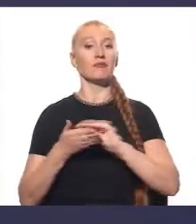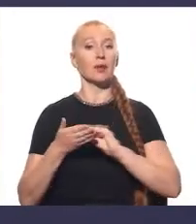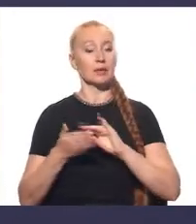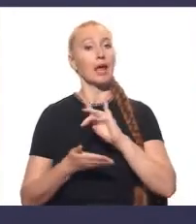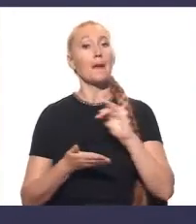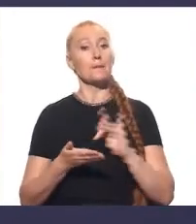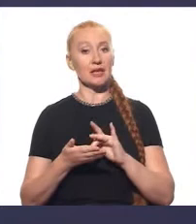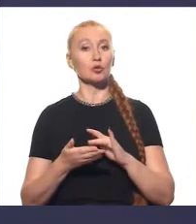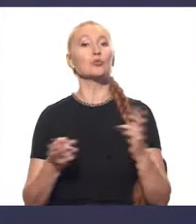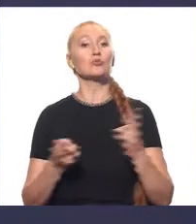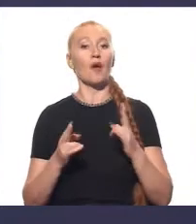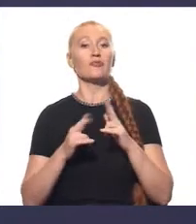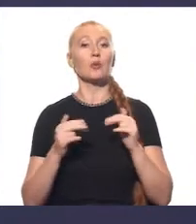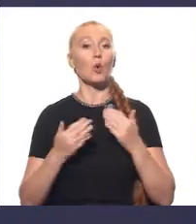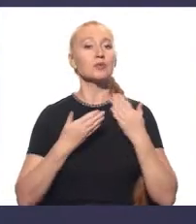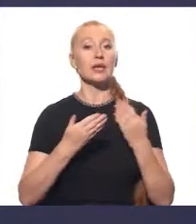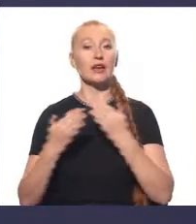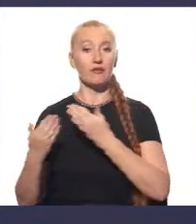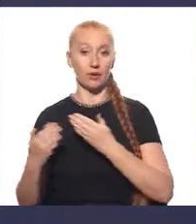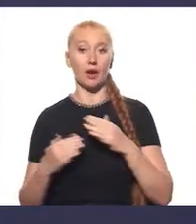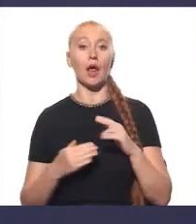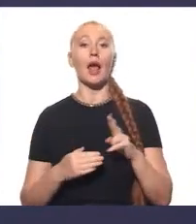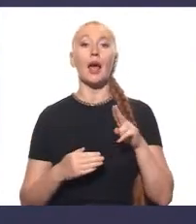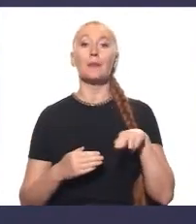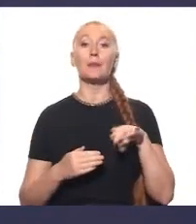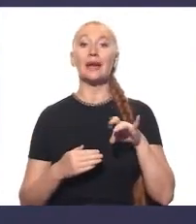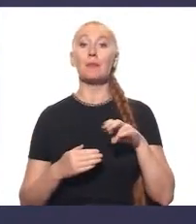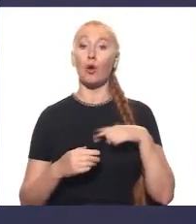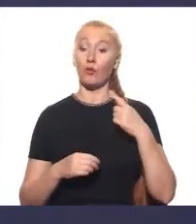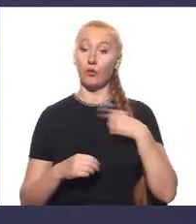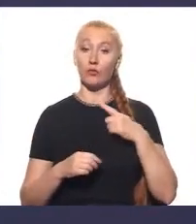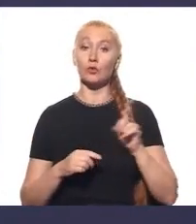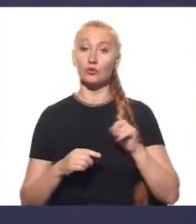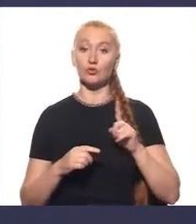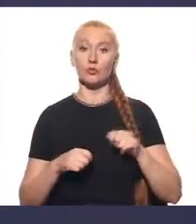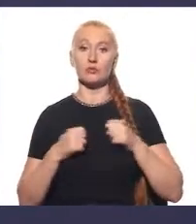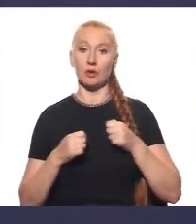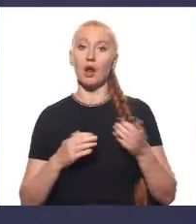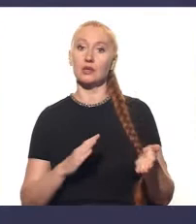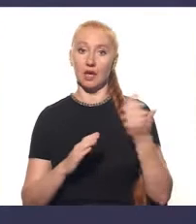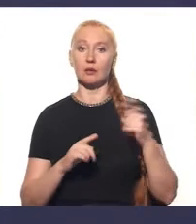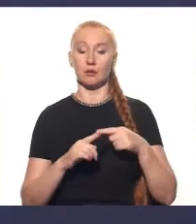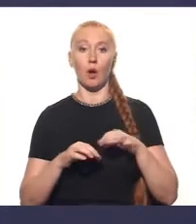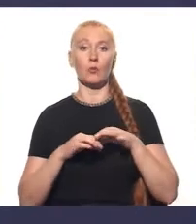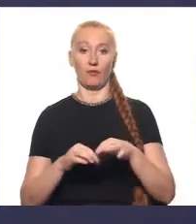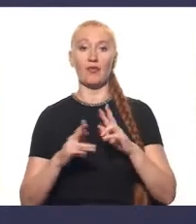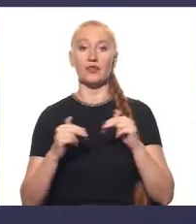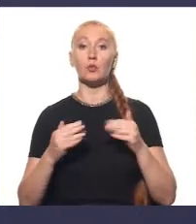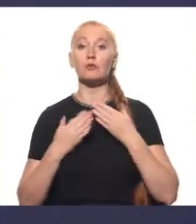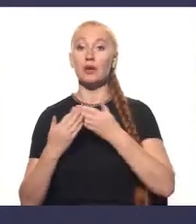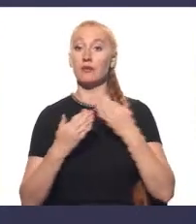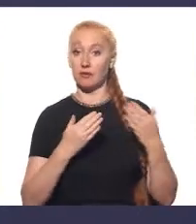«Місту потрібен дніпровський референдум». Каміль Примаков говорить, що намагання закликати до проведення дніпровського